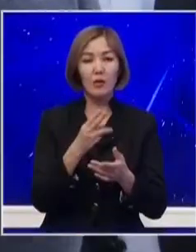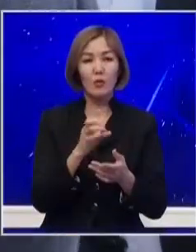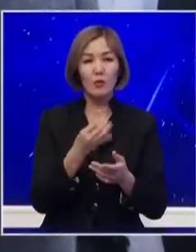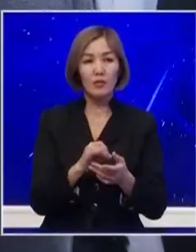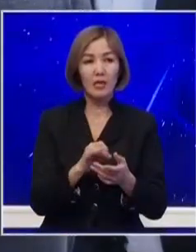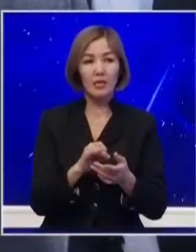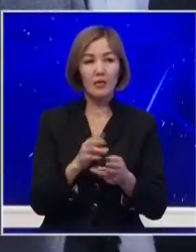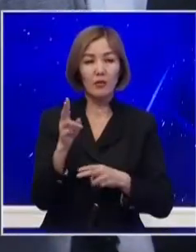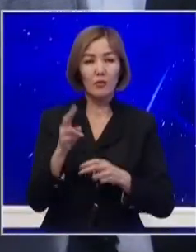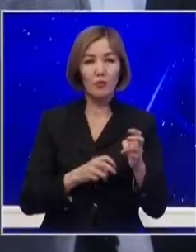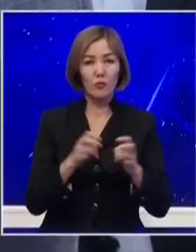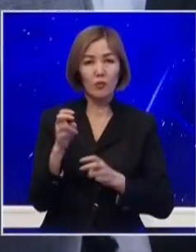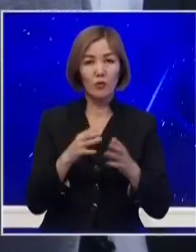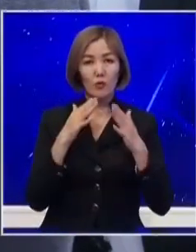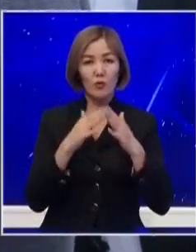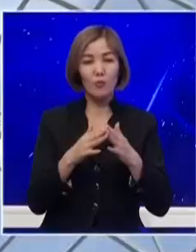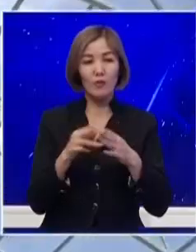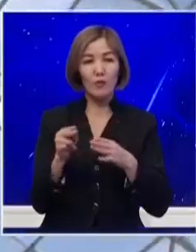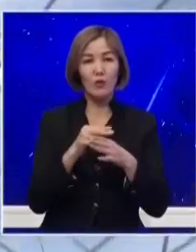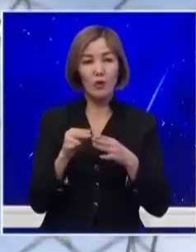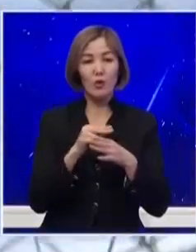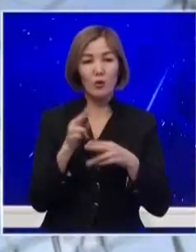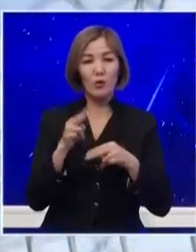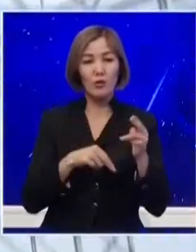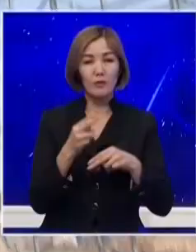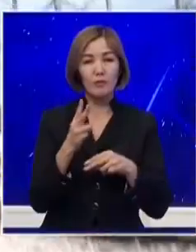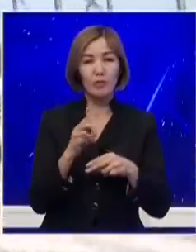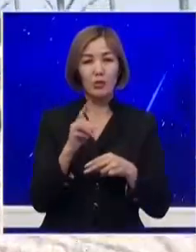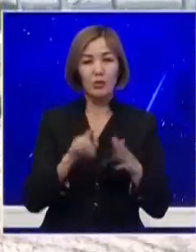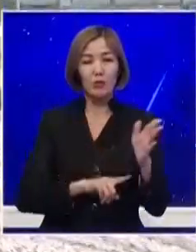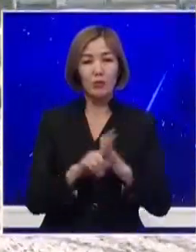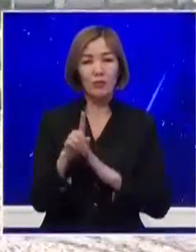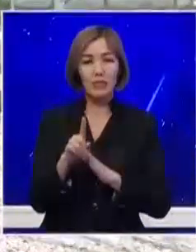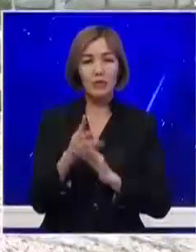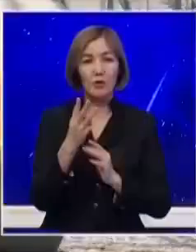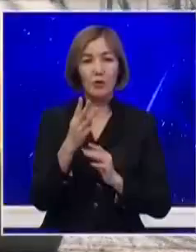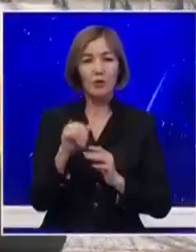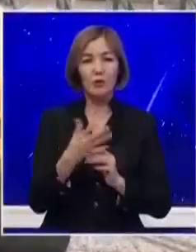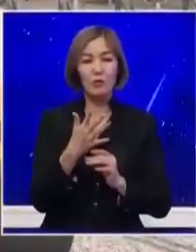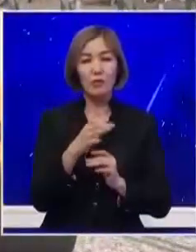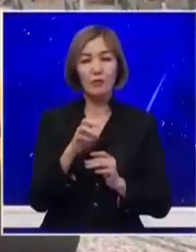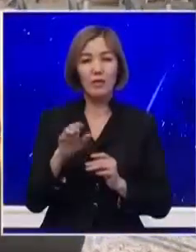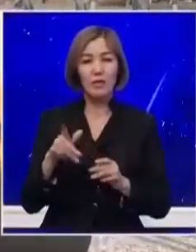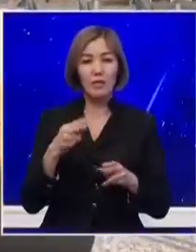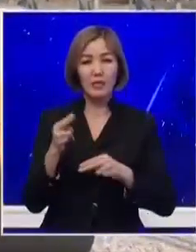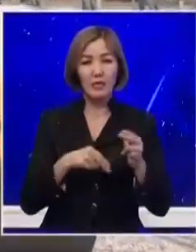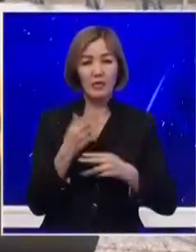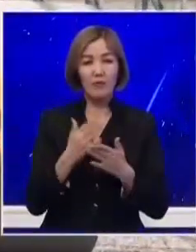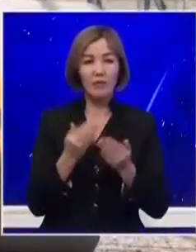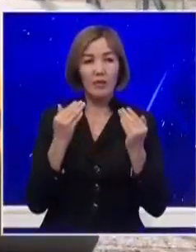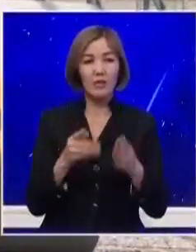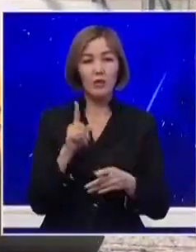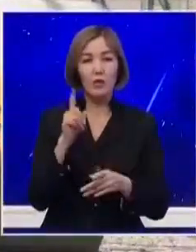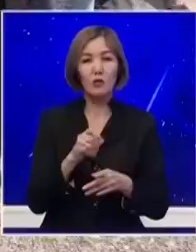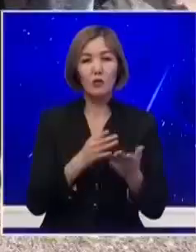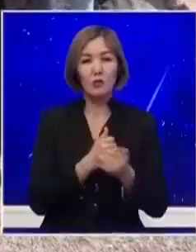игеру кәсіпорнының қоймасы. Құрылыс монтаждау жұмыстары 1 наурызда басталыпты. 3,5 миллиард теңгеге салынып жатыр. Әзірше 100-ден